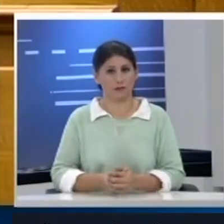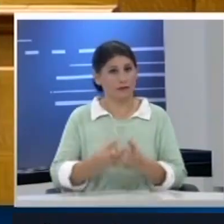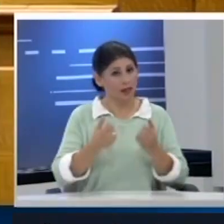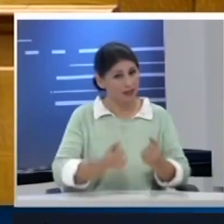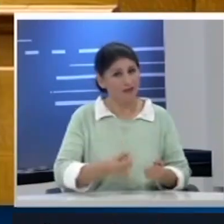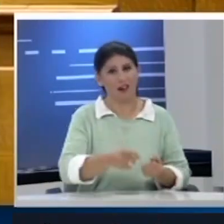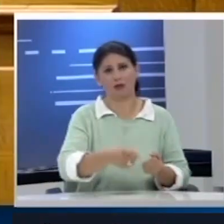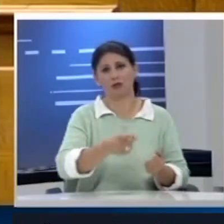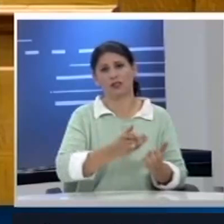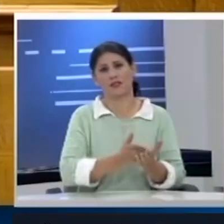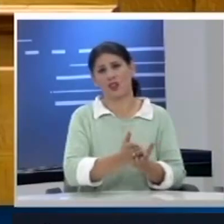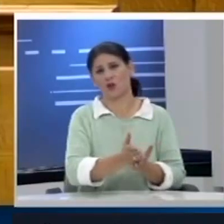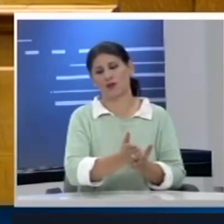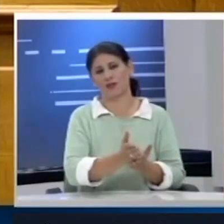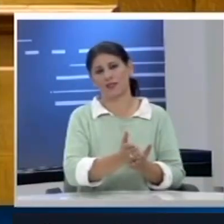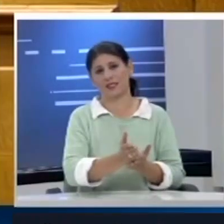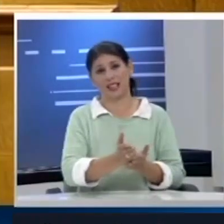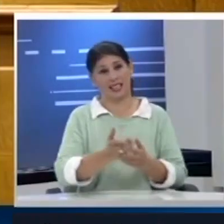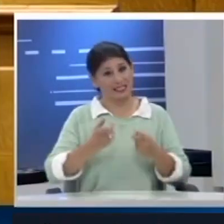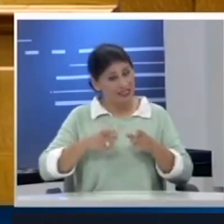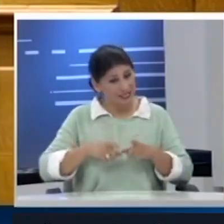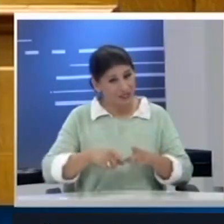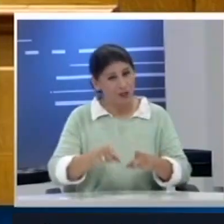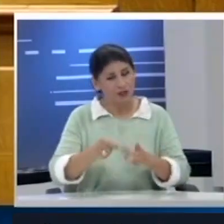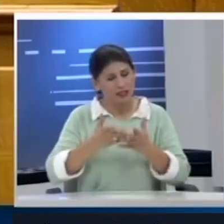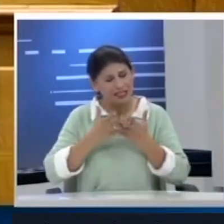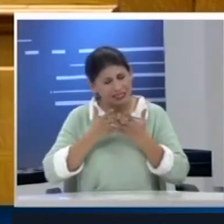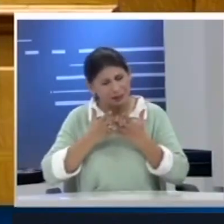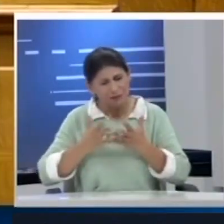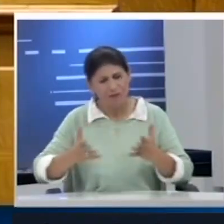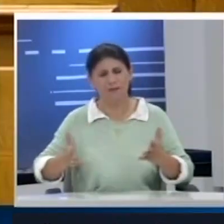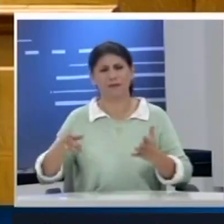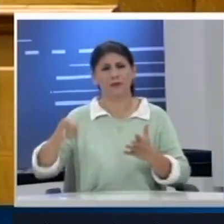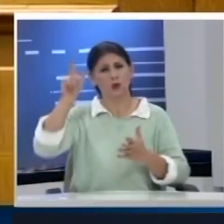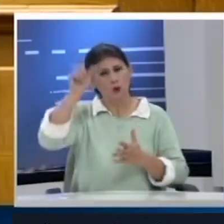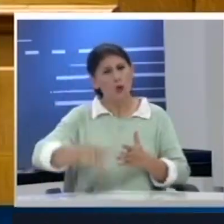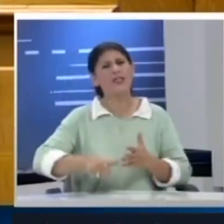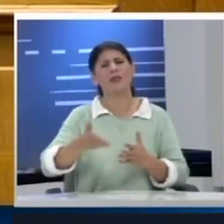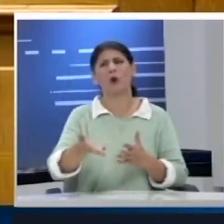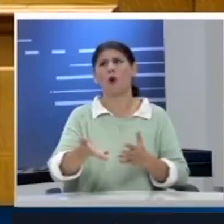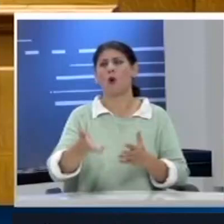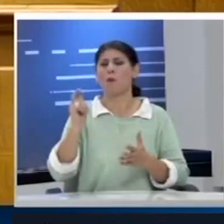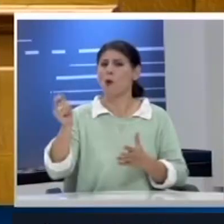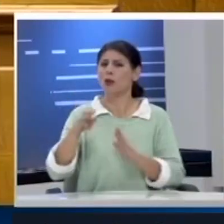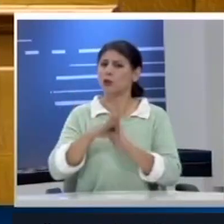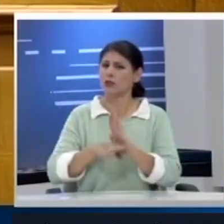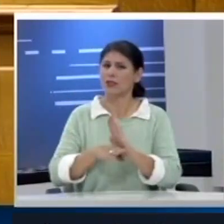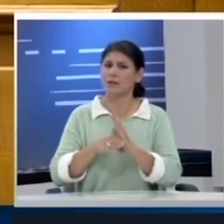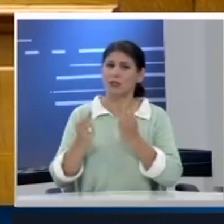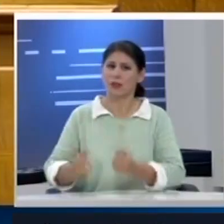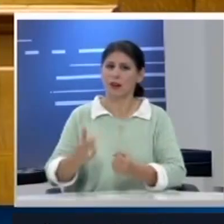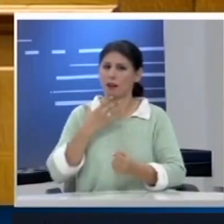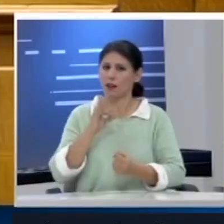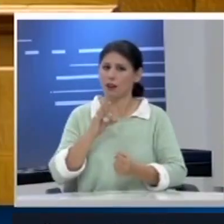δικαιοσύνη. Την ίδια ώρα που διαπράττουν αυτή τη μέγιστη βαναυσότητα απέναντι στο ίδιο το πολιτικό σύστημα. Γιατί